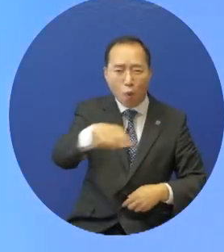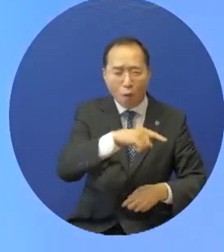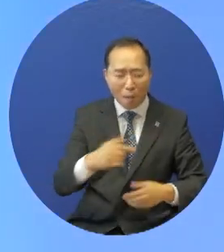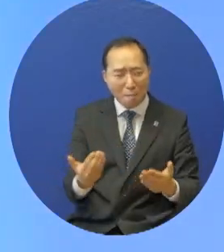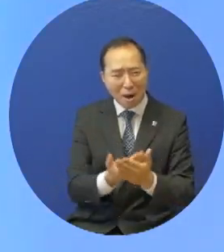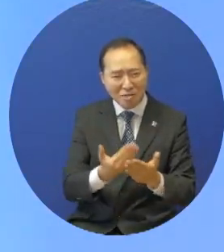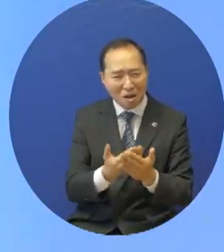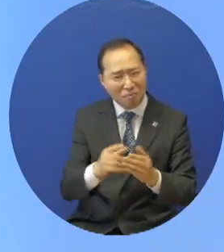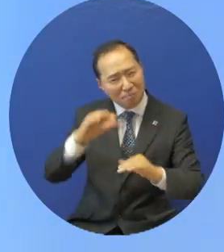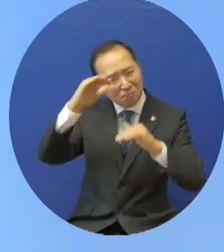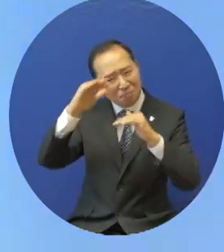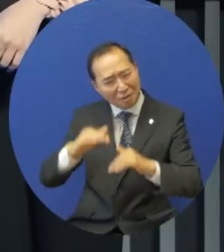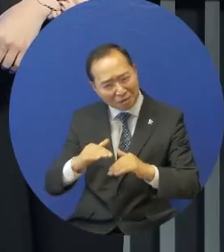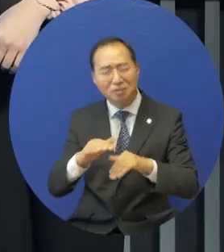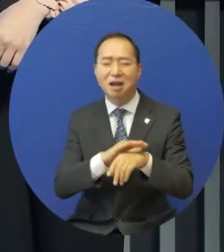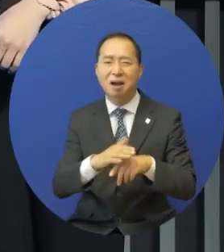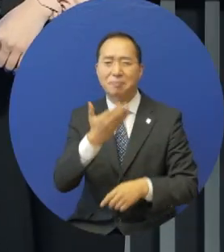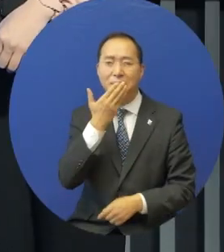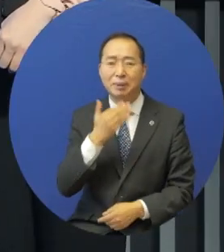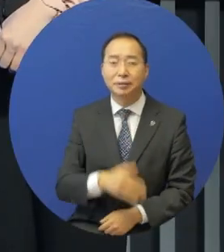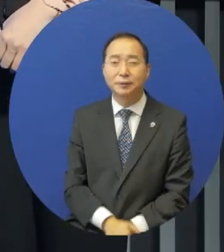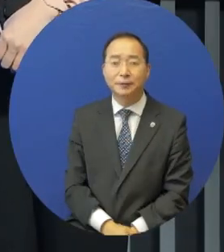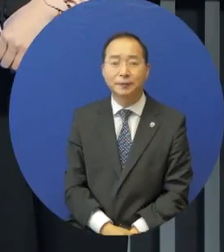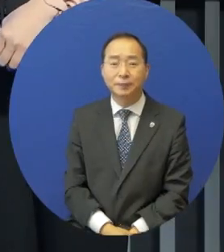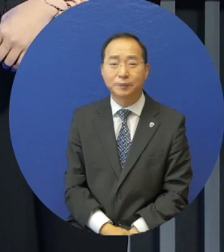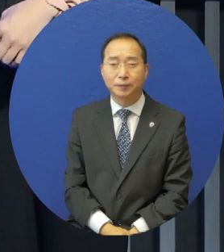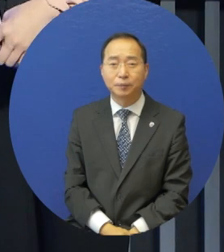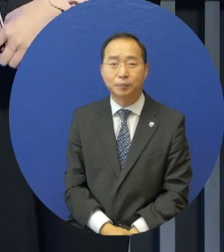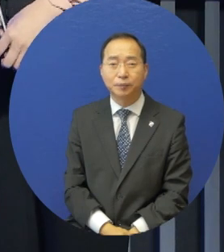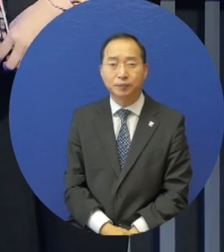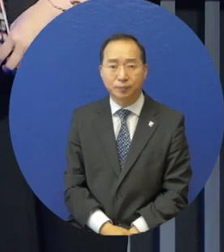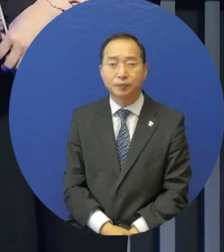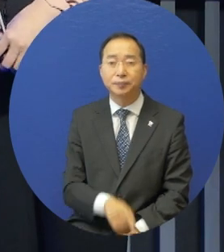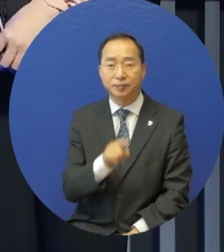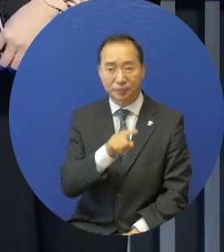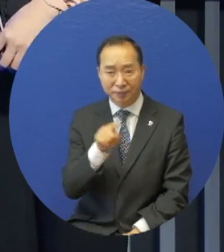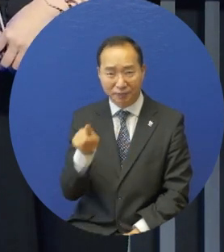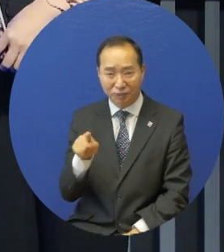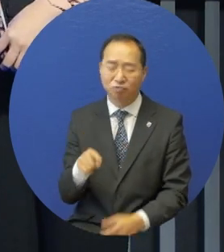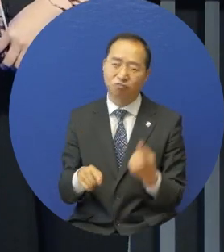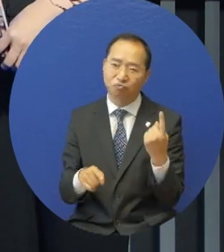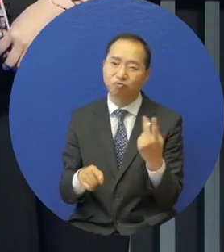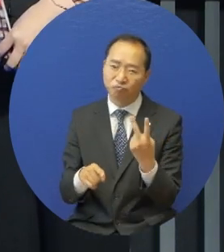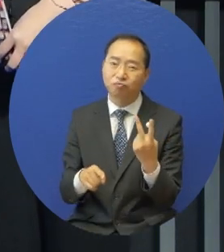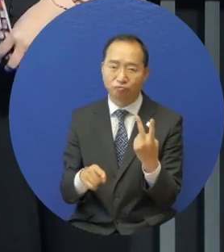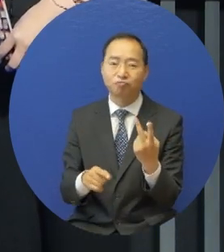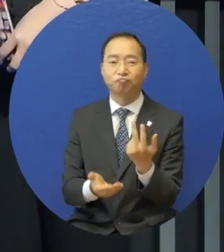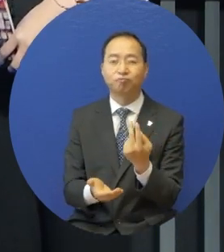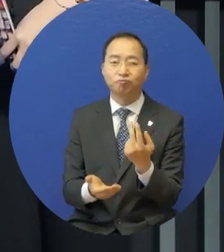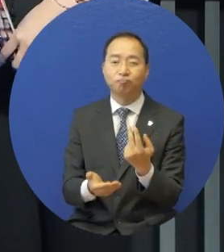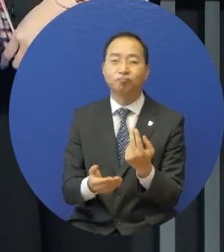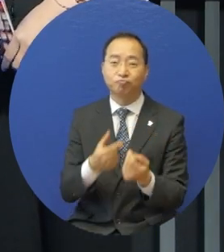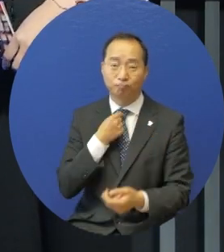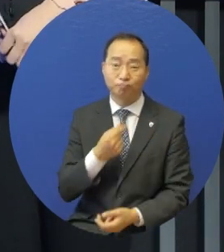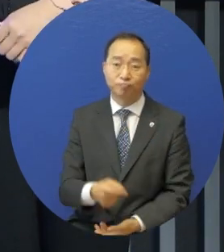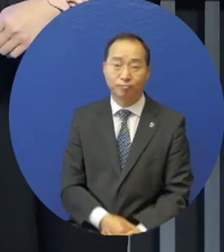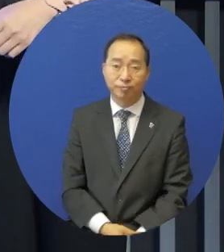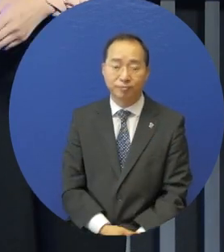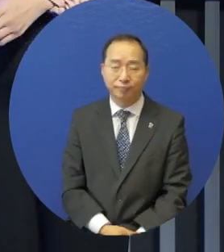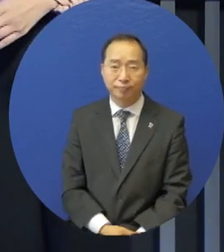그 사람 사는 모습 이런 것들이 굉장히 잘 나타나 있습니다. 네. 그래서 이옥전집 연안박지원의 단편 소설을